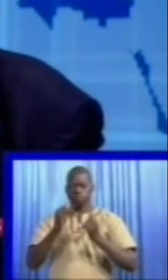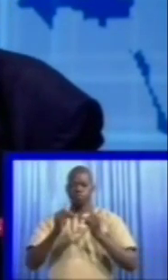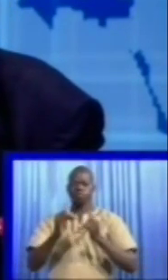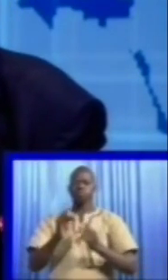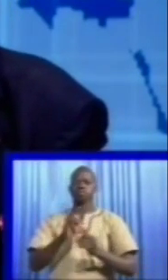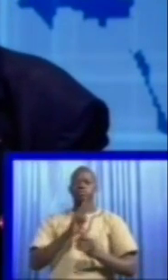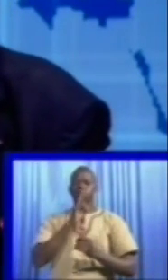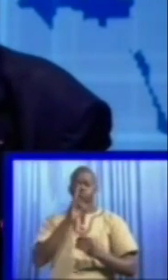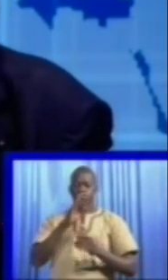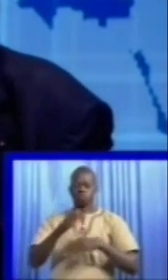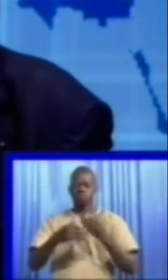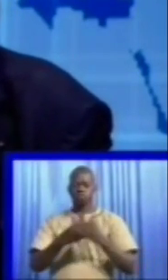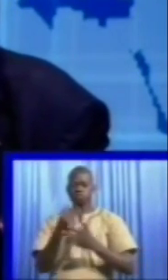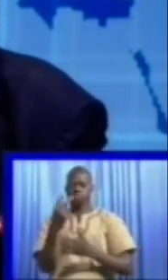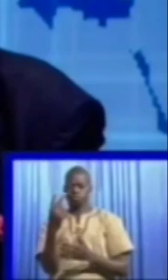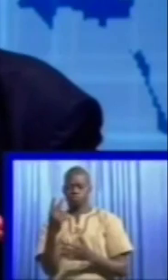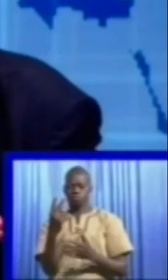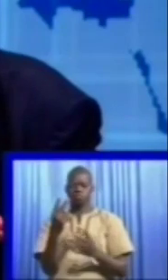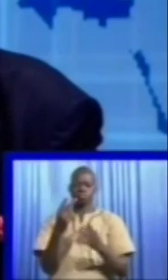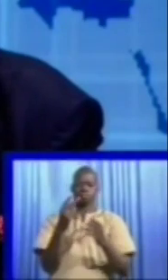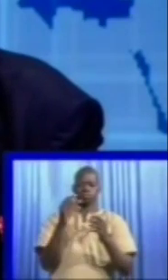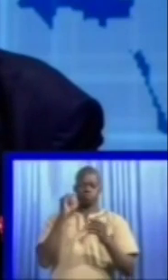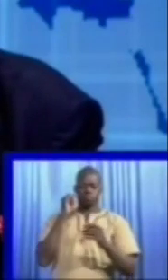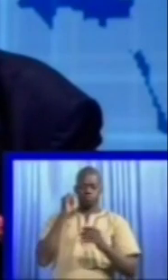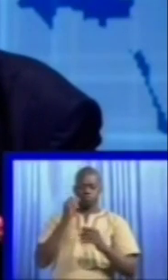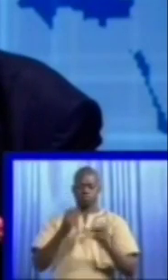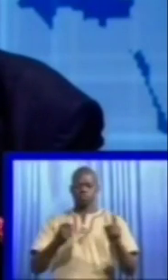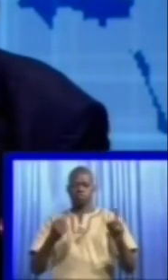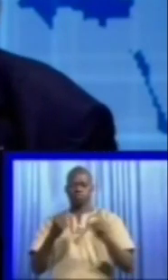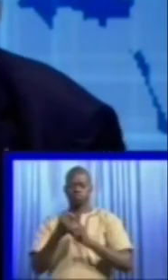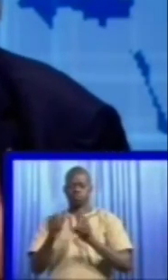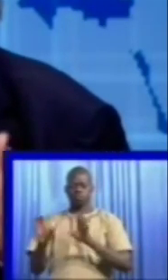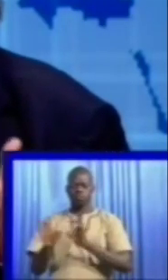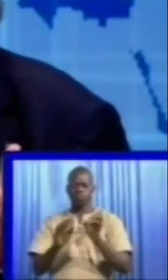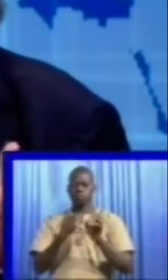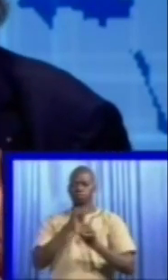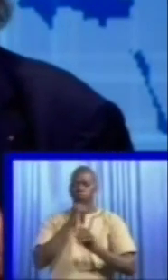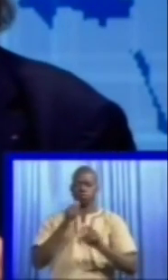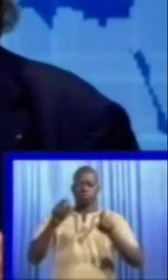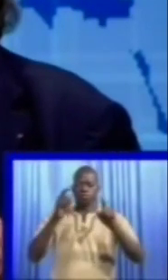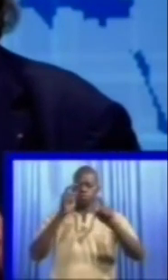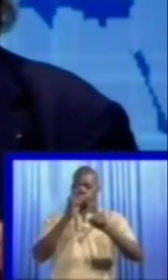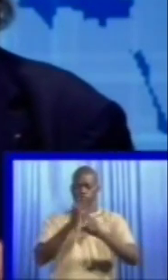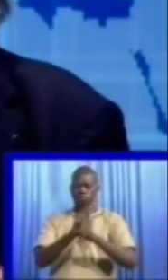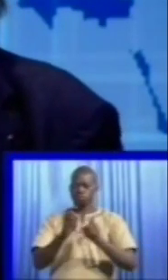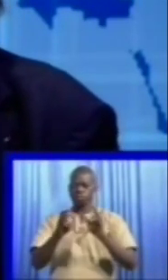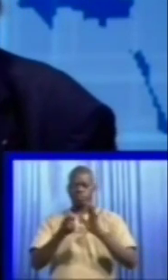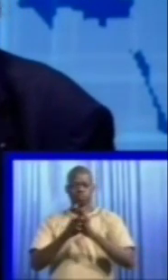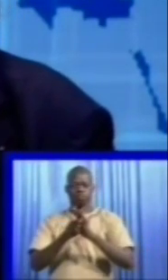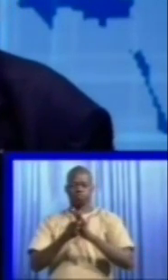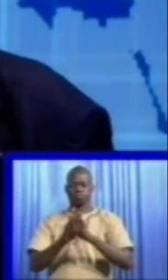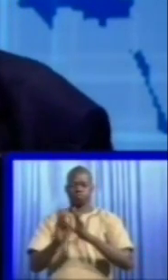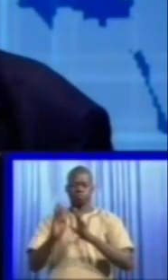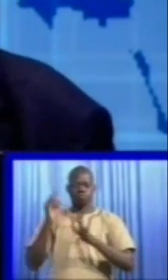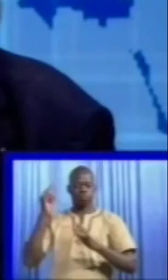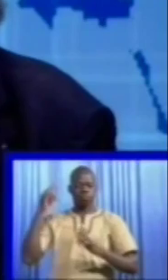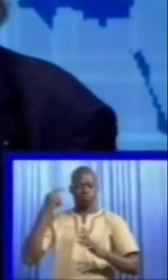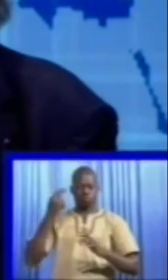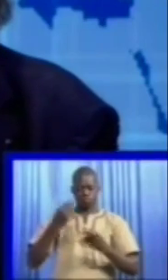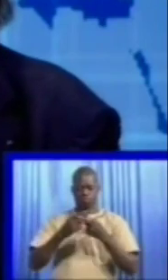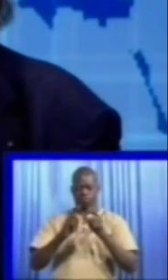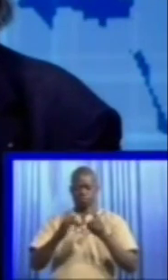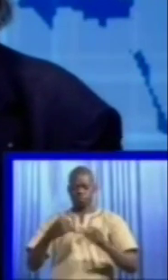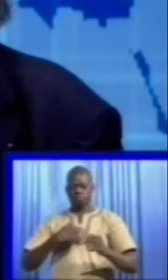d'un accident, je suis sûr que nous ne ferions pas exactement le même récit. Il y a la part de subjectivité. Mmh. Mais il y a une